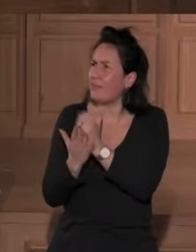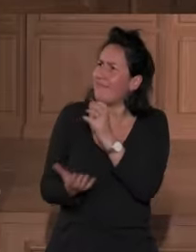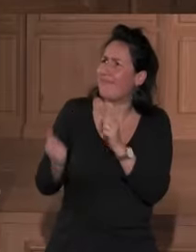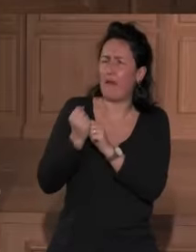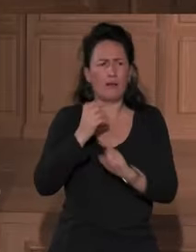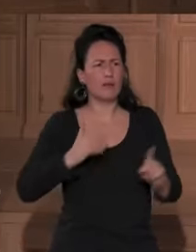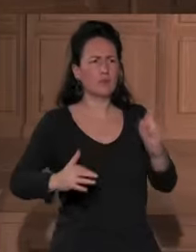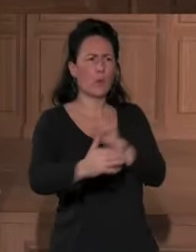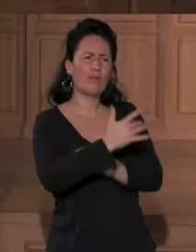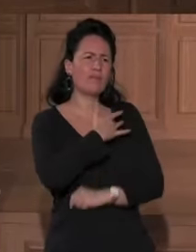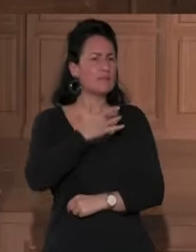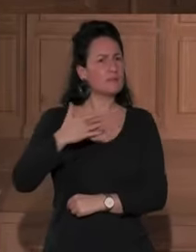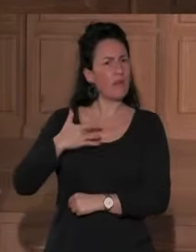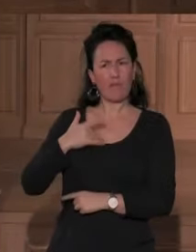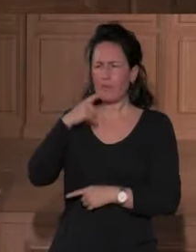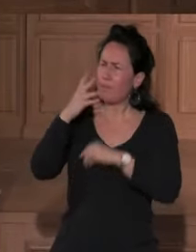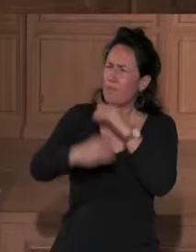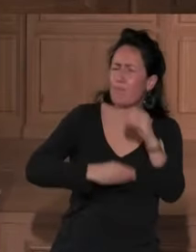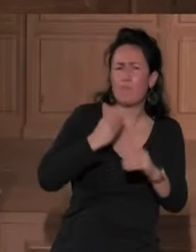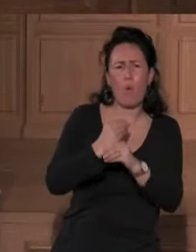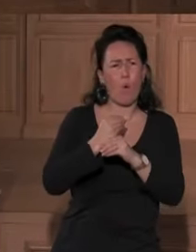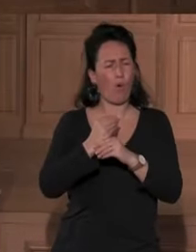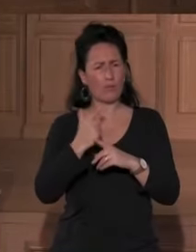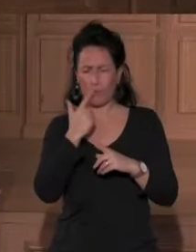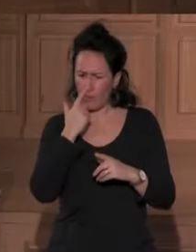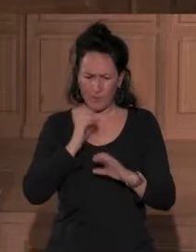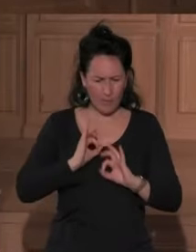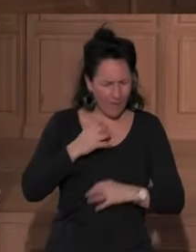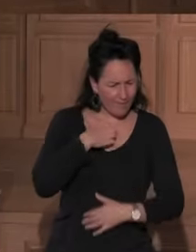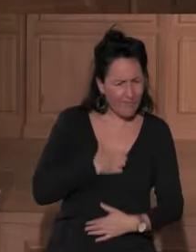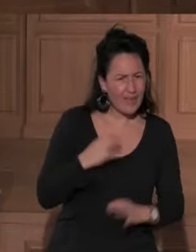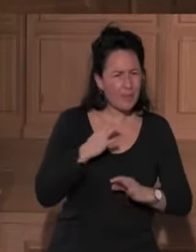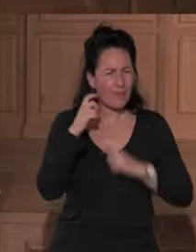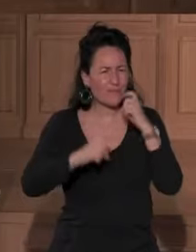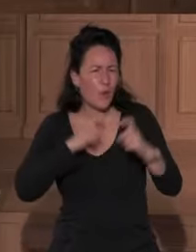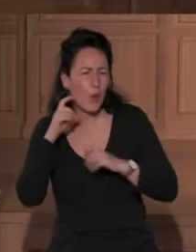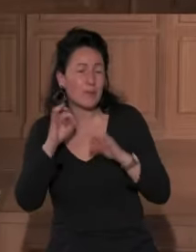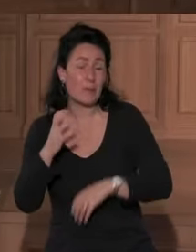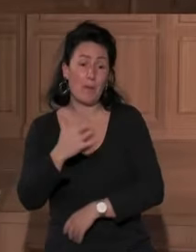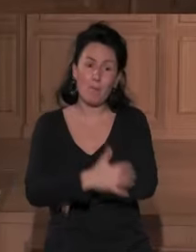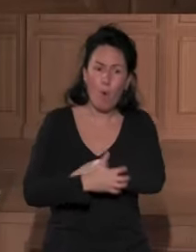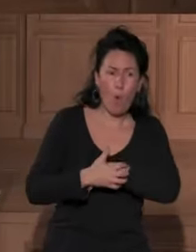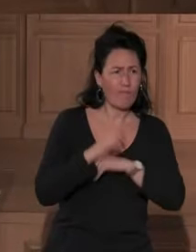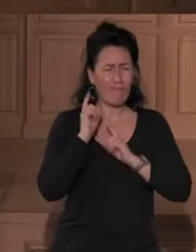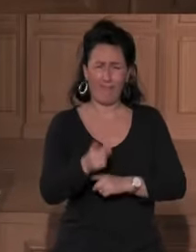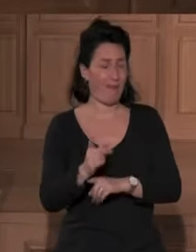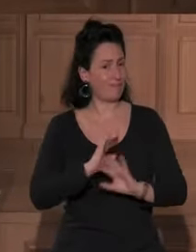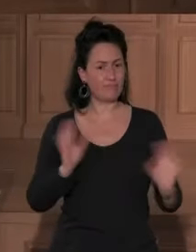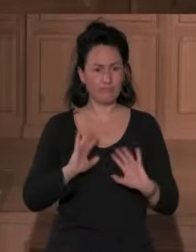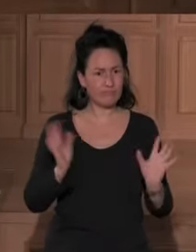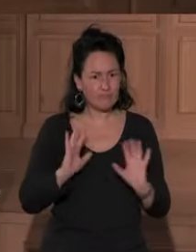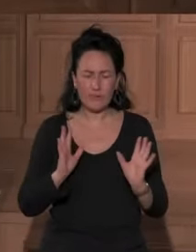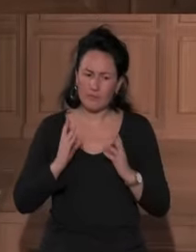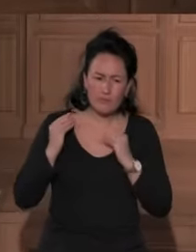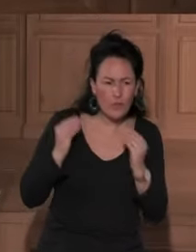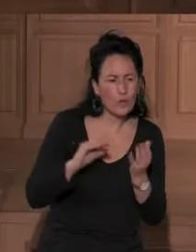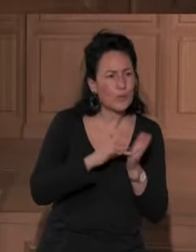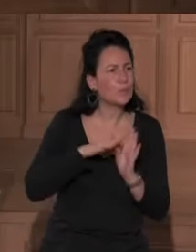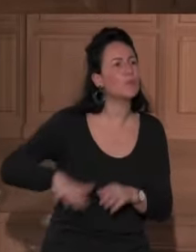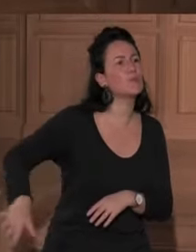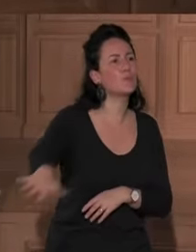plus digne, sans faim, sans pauvreté, sans violence, sans guerre. Que notre cœur s'ouvre à tous les peuples et nations de la terre pour reconnaître